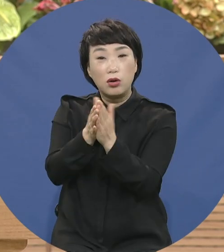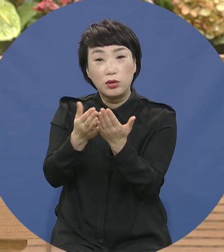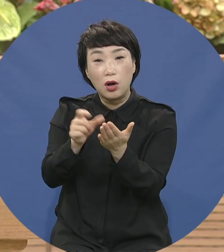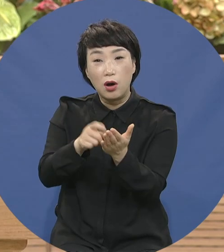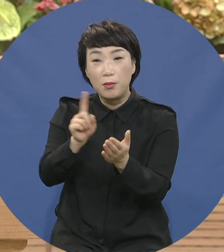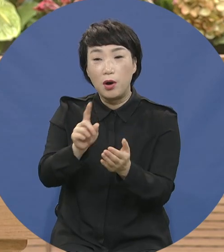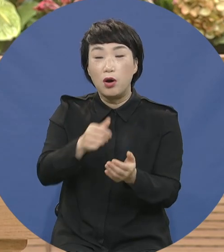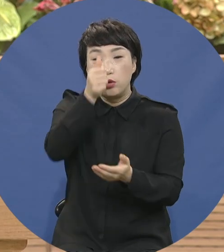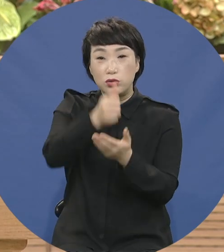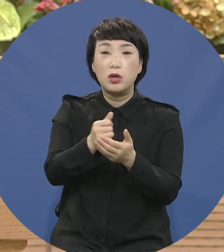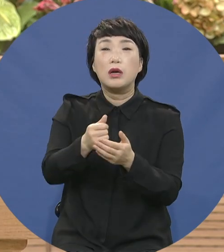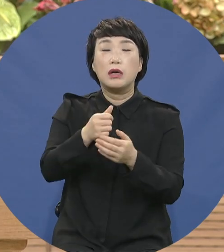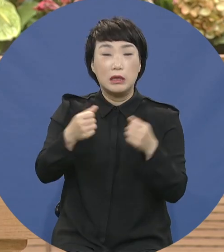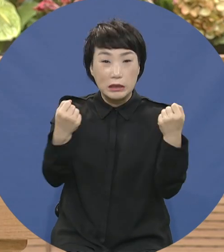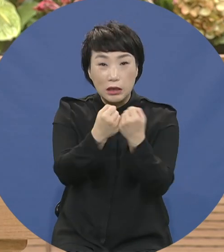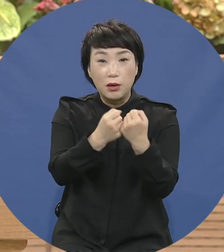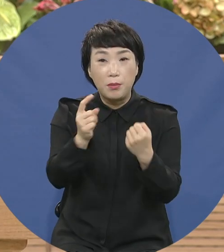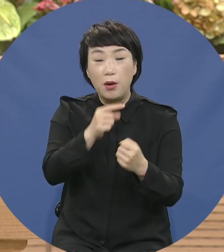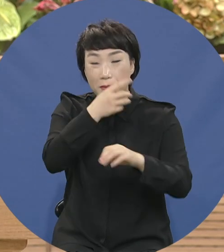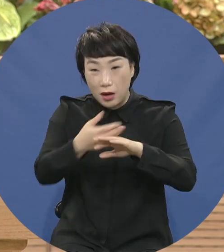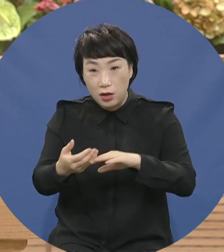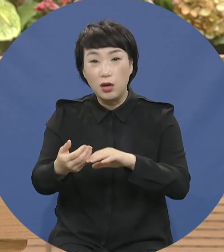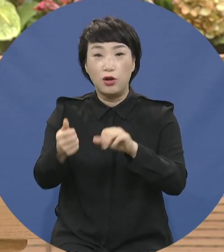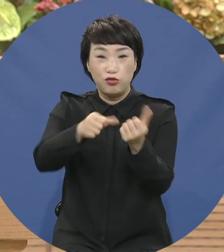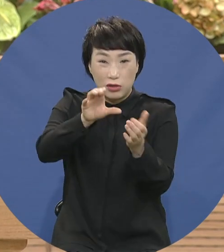죄를 대적하기를 피 흘리기까지